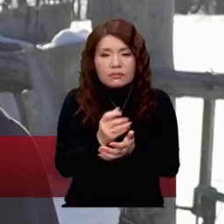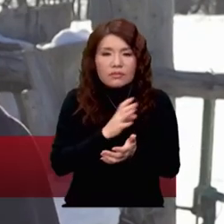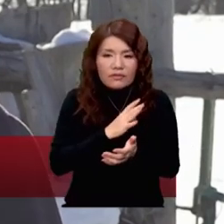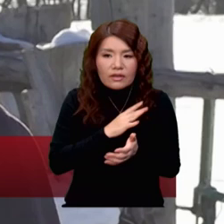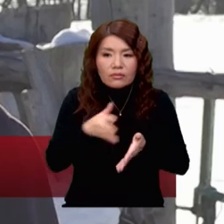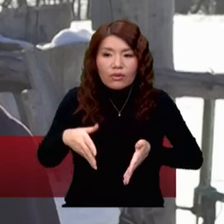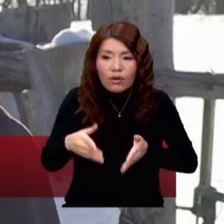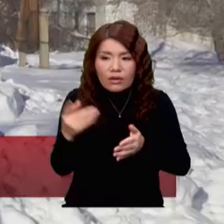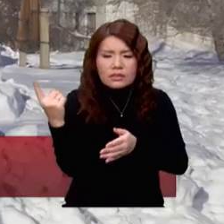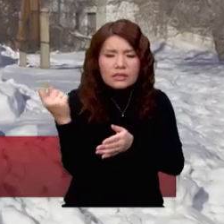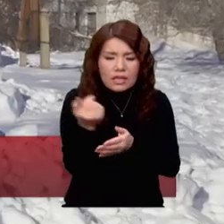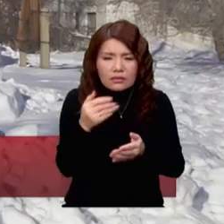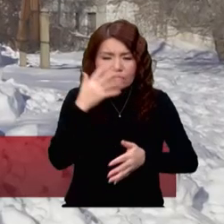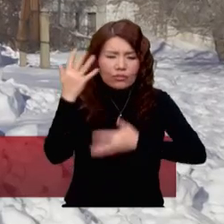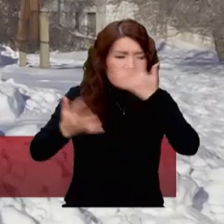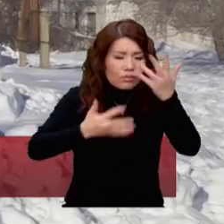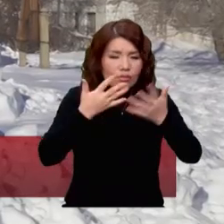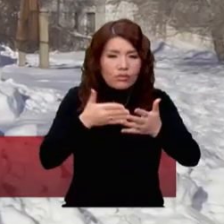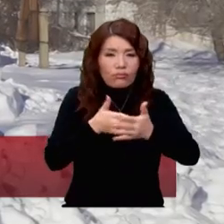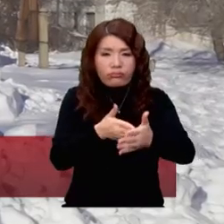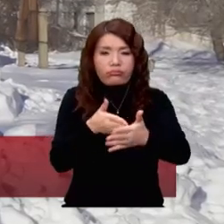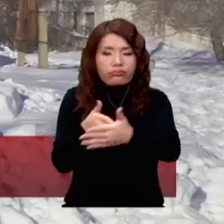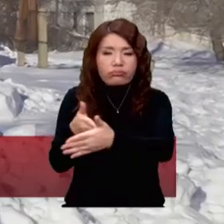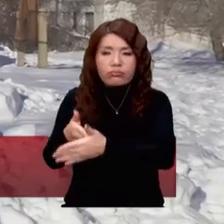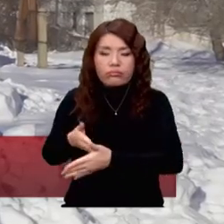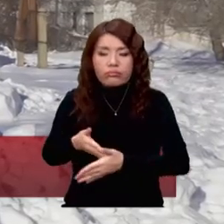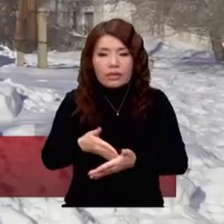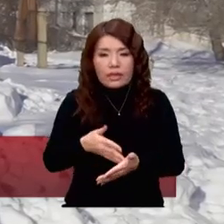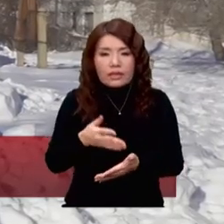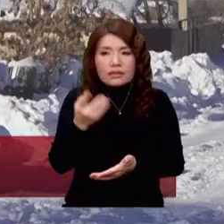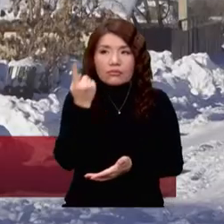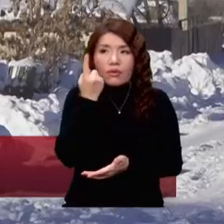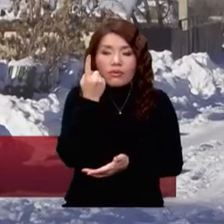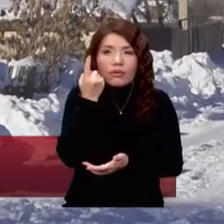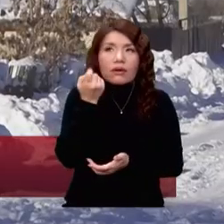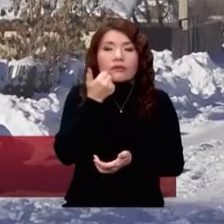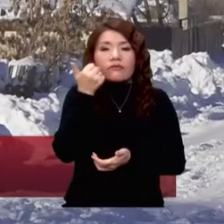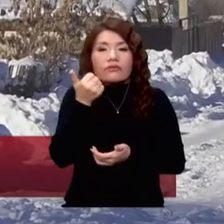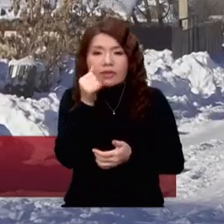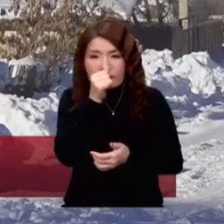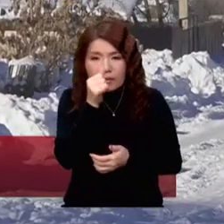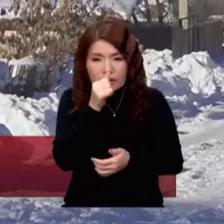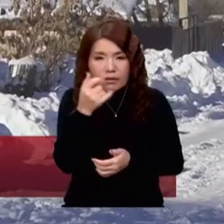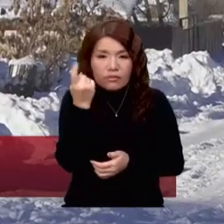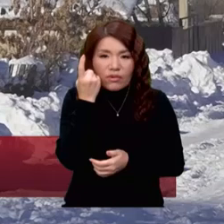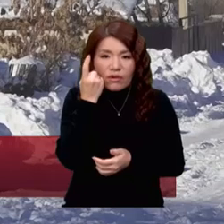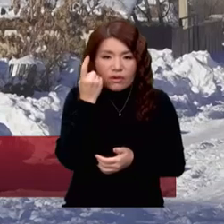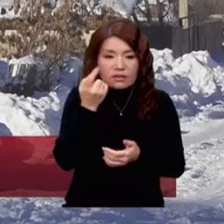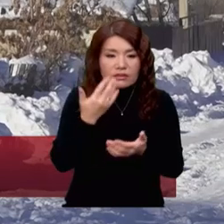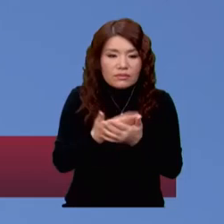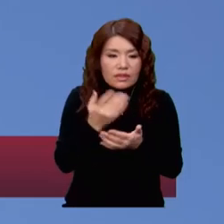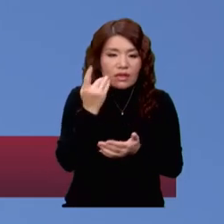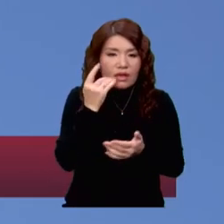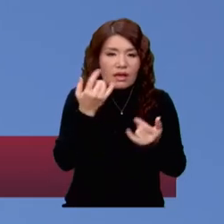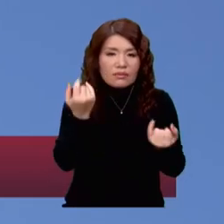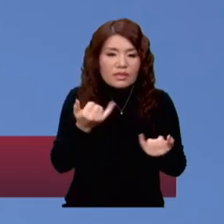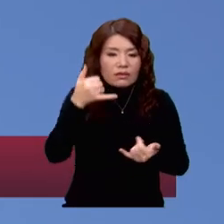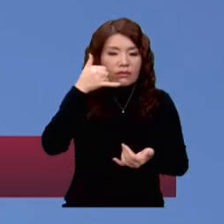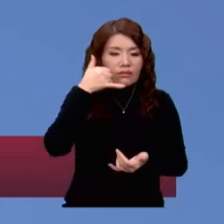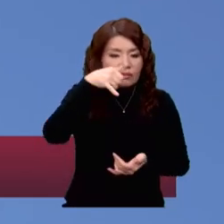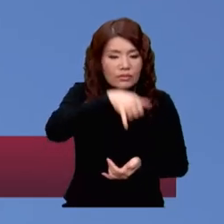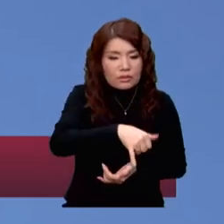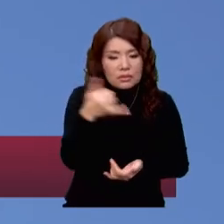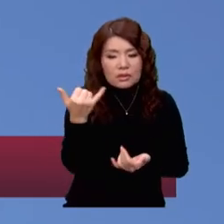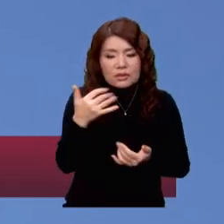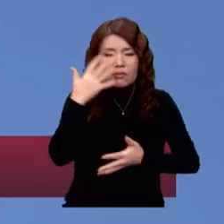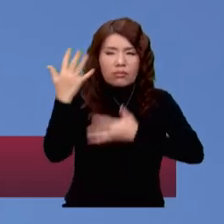болмайды, боран соққанда. Байланыс телефон желде болмай қалады. Сотка ұстамайды, бізге домашний телефон. Жел боранда